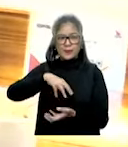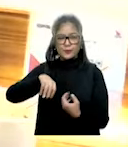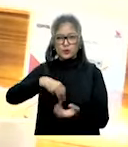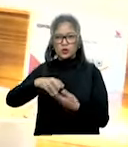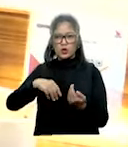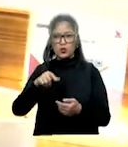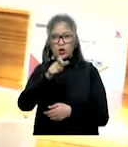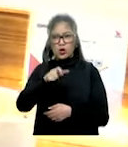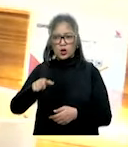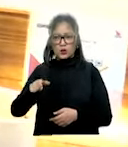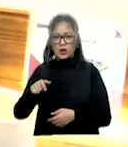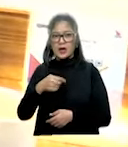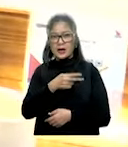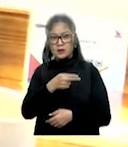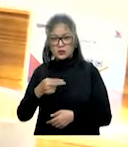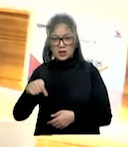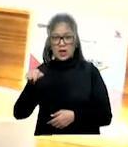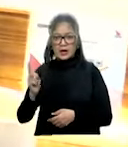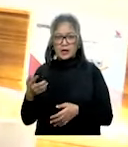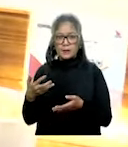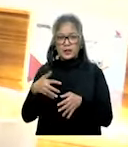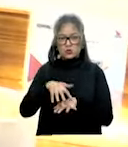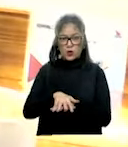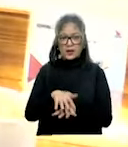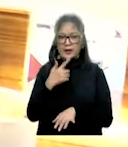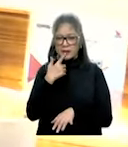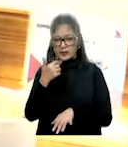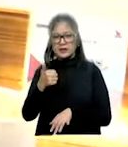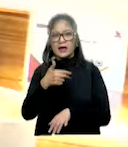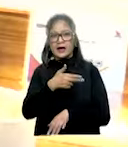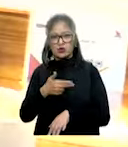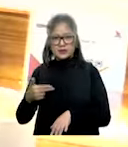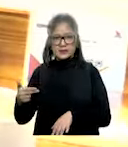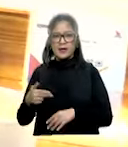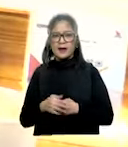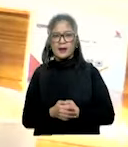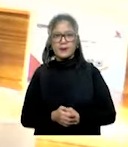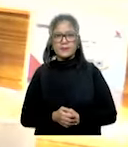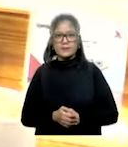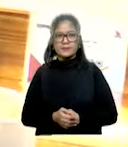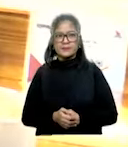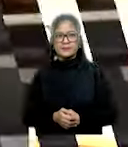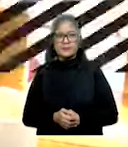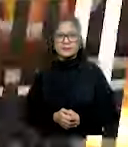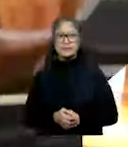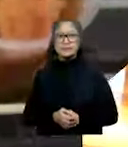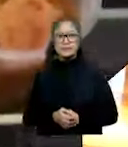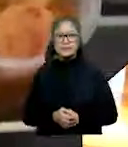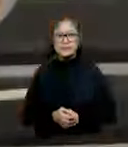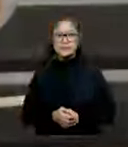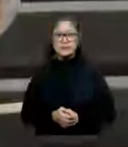orang Indonesia yang sesuai dengan rasa gurih, manis, saya campurkan seperti itu.